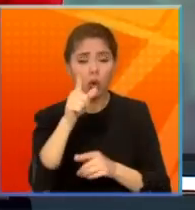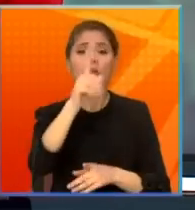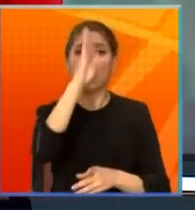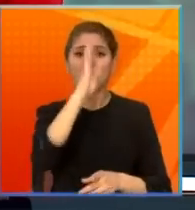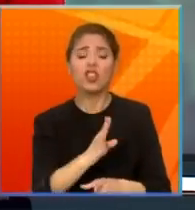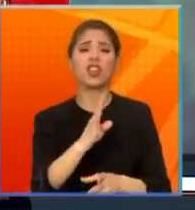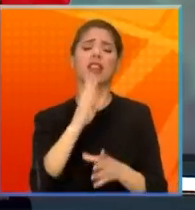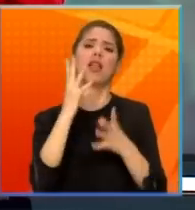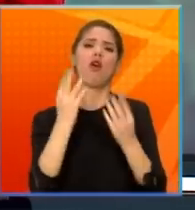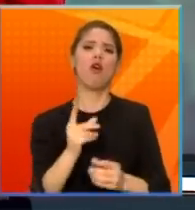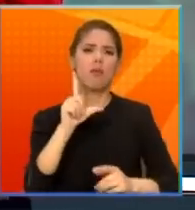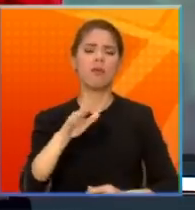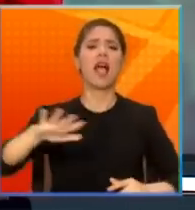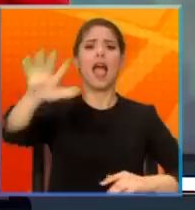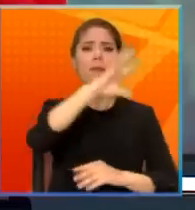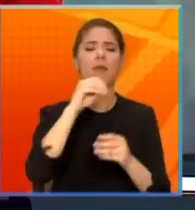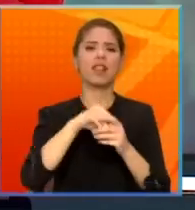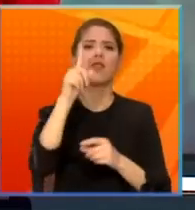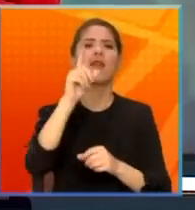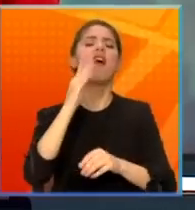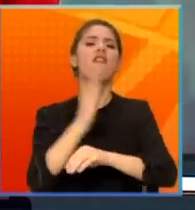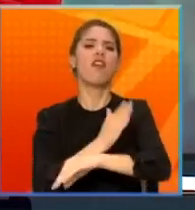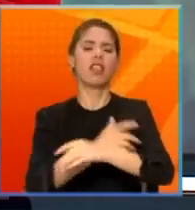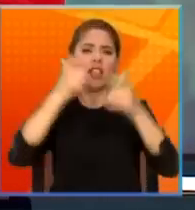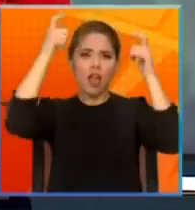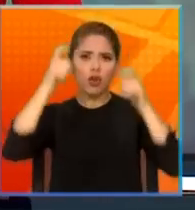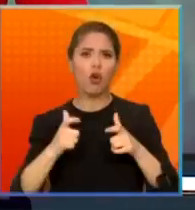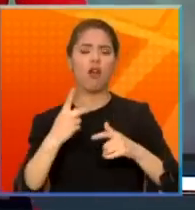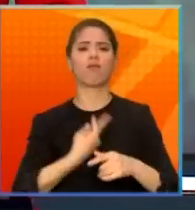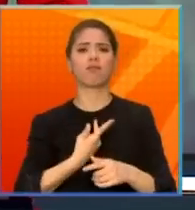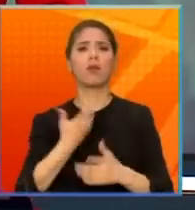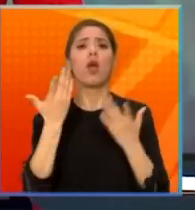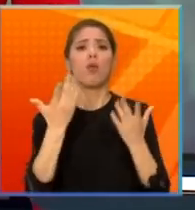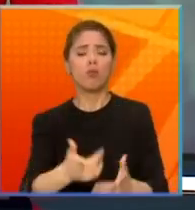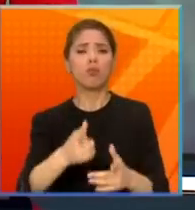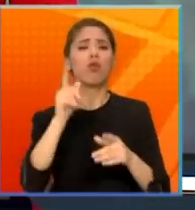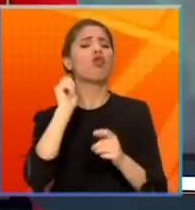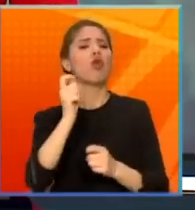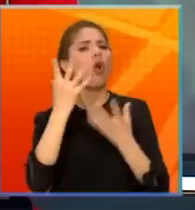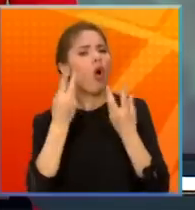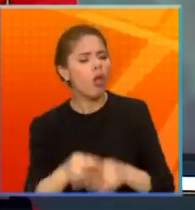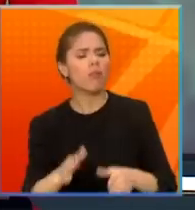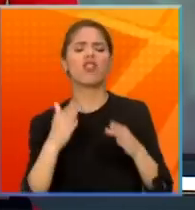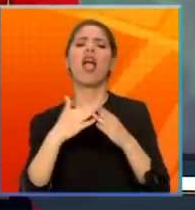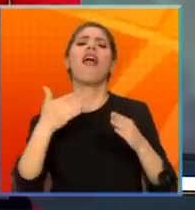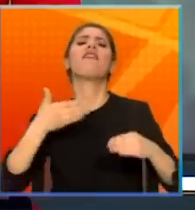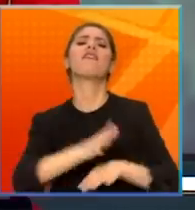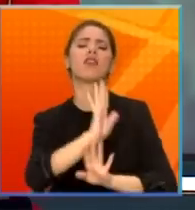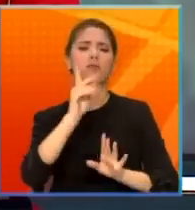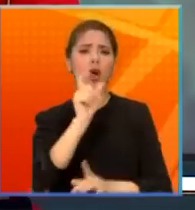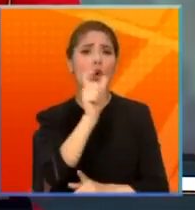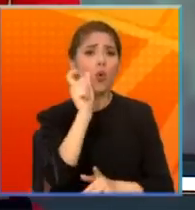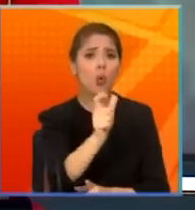daha ciddiye almak hepimiz için bir vatandaşlık görevi haline gelmiş durumda. Zorunda kalmadıkça evden